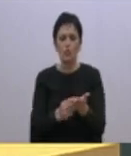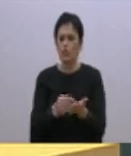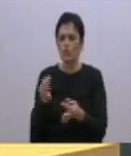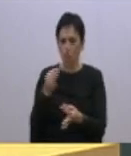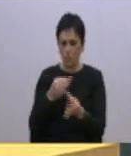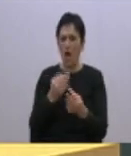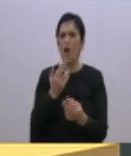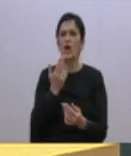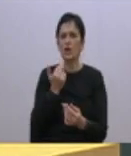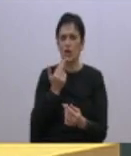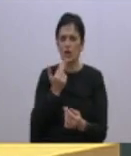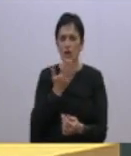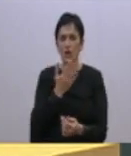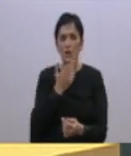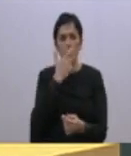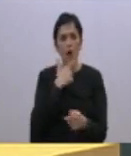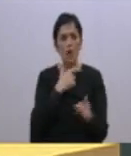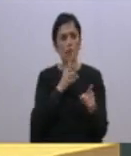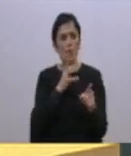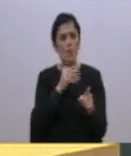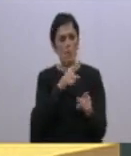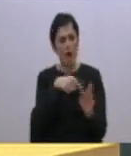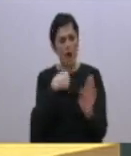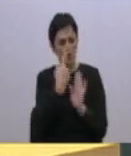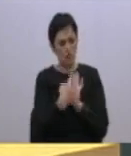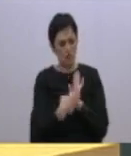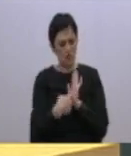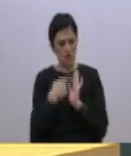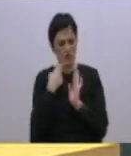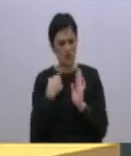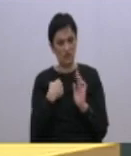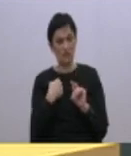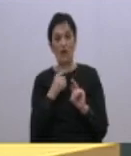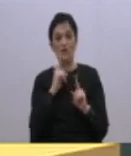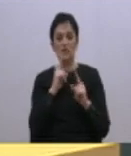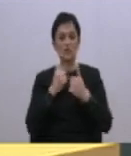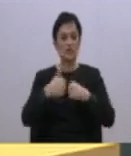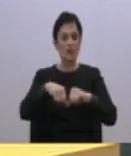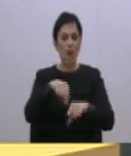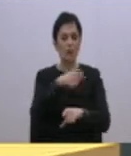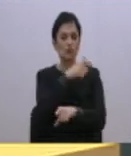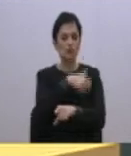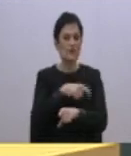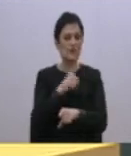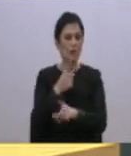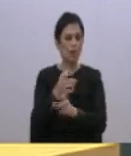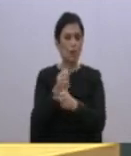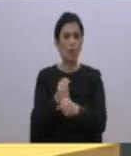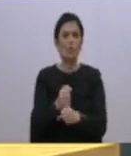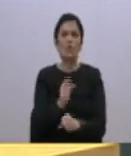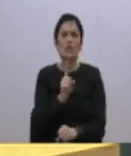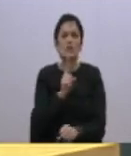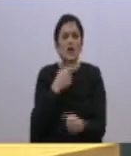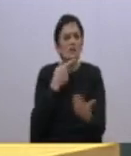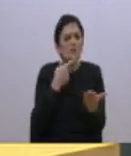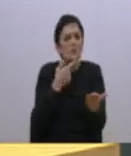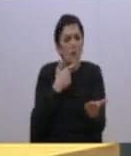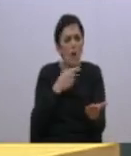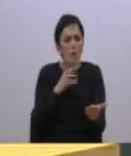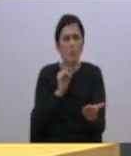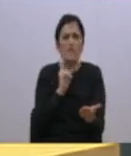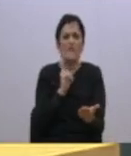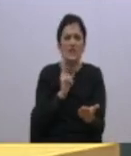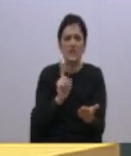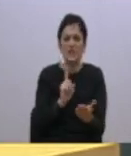ხალხს ბატონმა ამუკრამეს ეგ დამისვა ჩამჭრელი კითხვა კი მაგრამ აი საბჭოს წევრების რატო უზღუდავთ რამეს რას ბრძანებს ბატონმა ამუკა ვინ რას